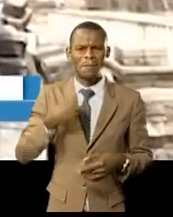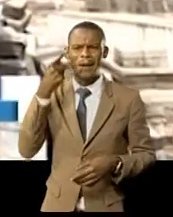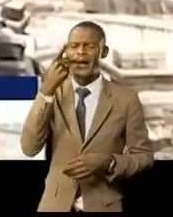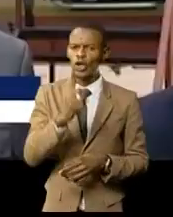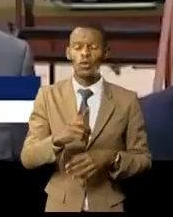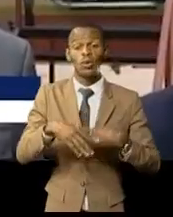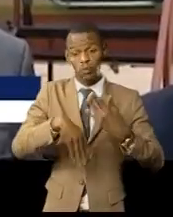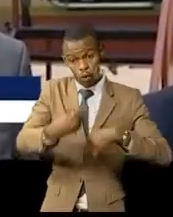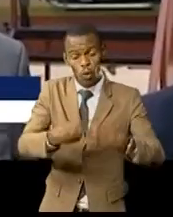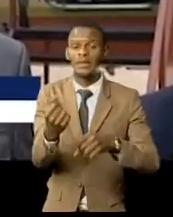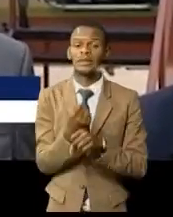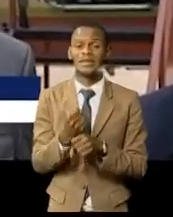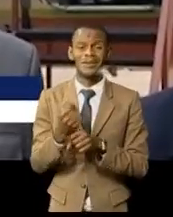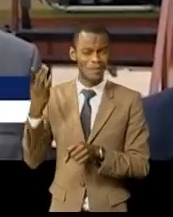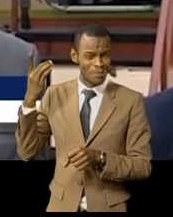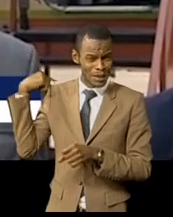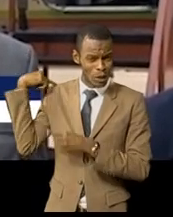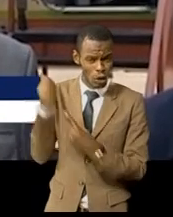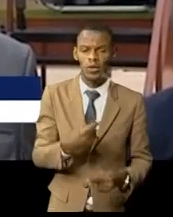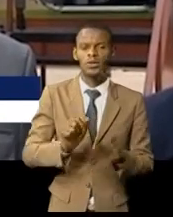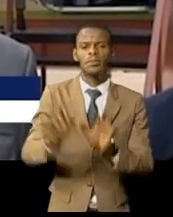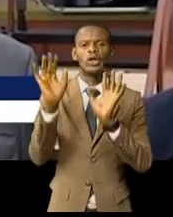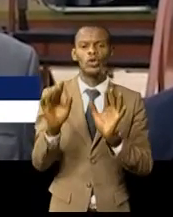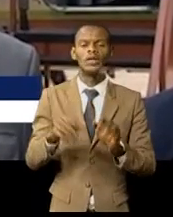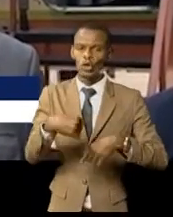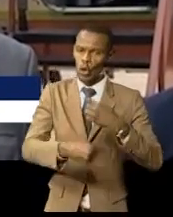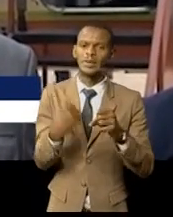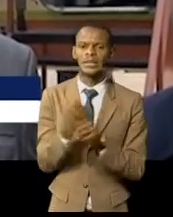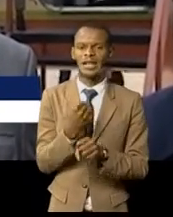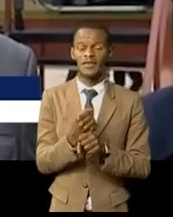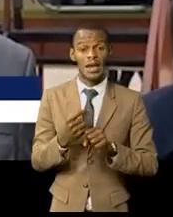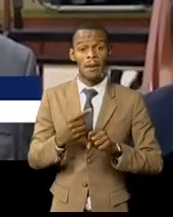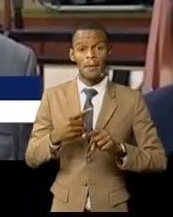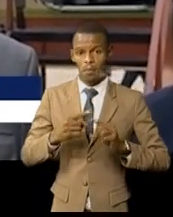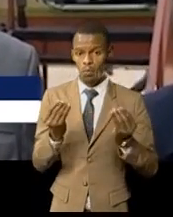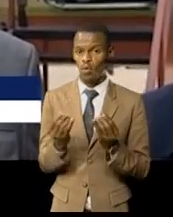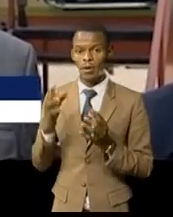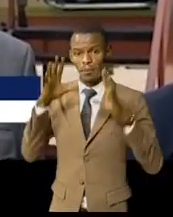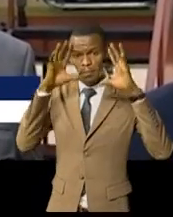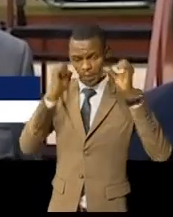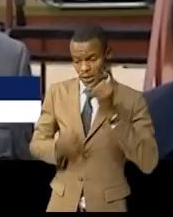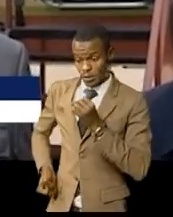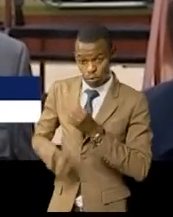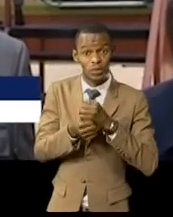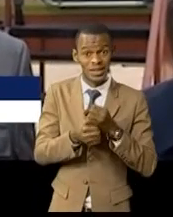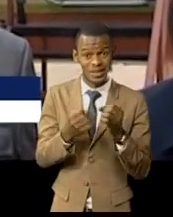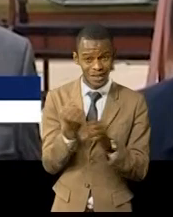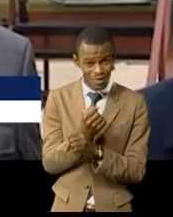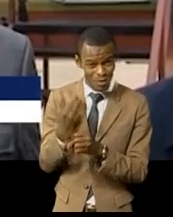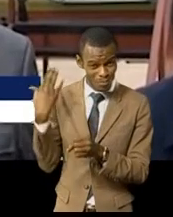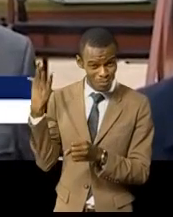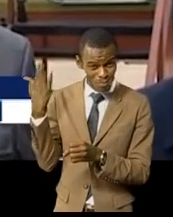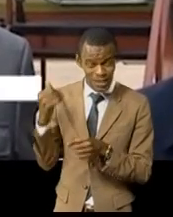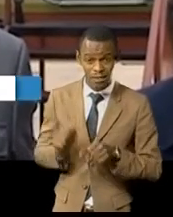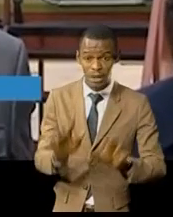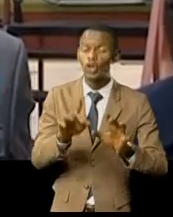années et le président de la République, avec son leadership visionnaire, il a voulu donner de l'espoir au peuple